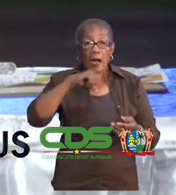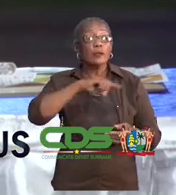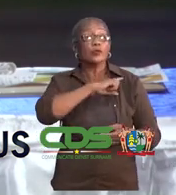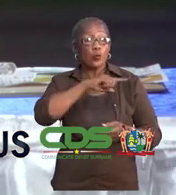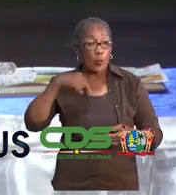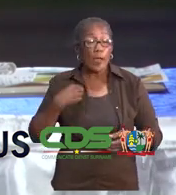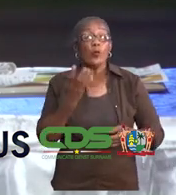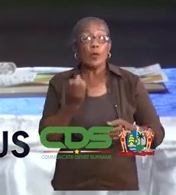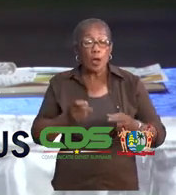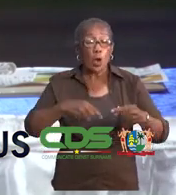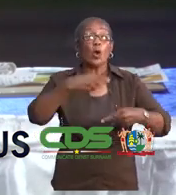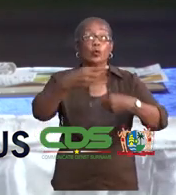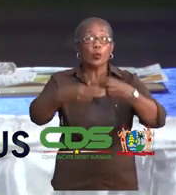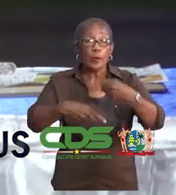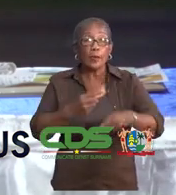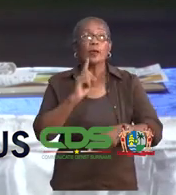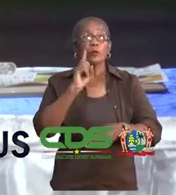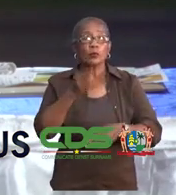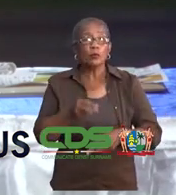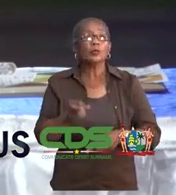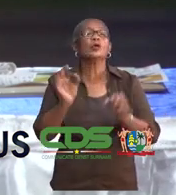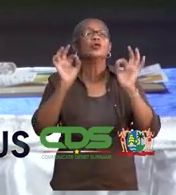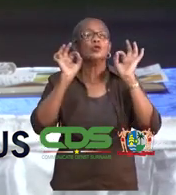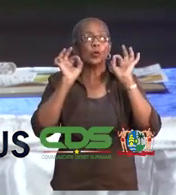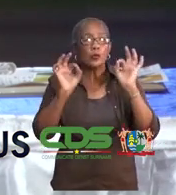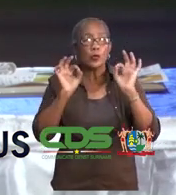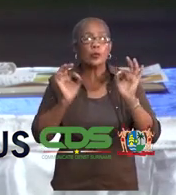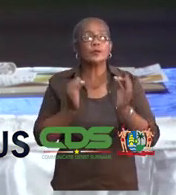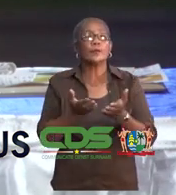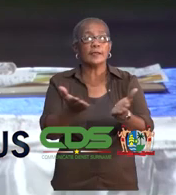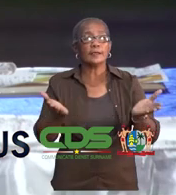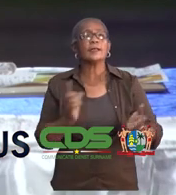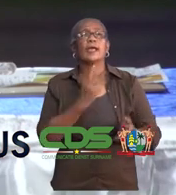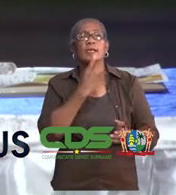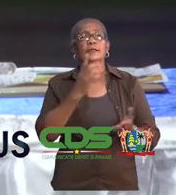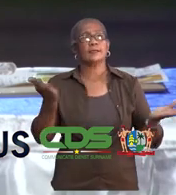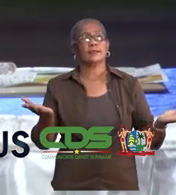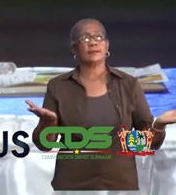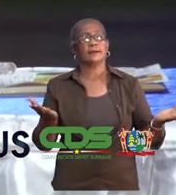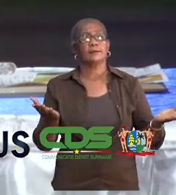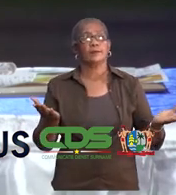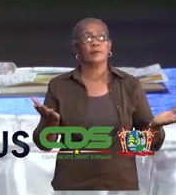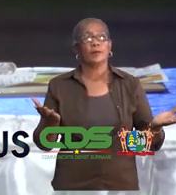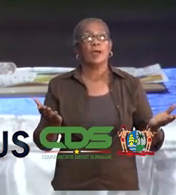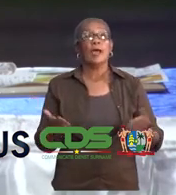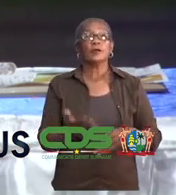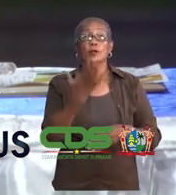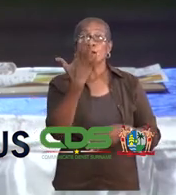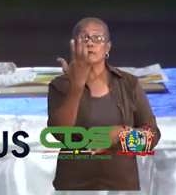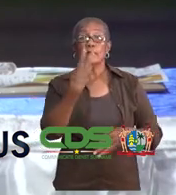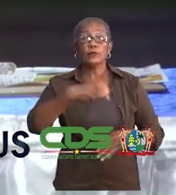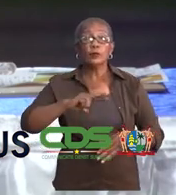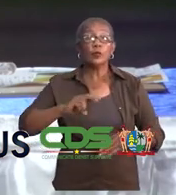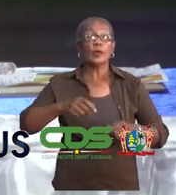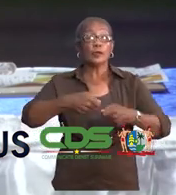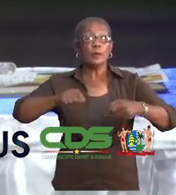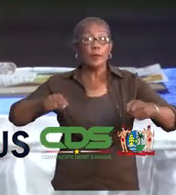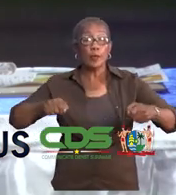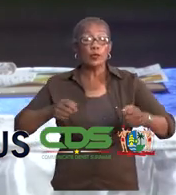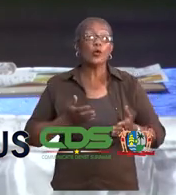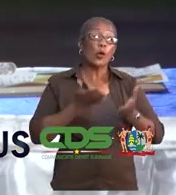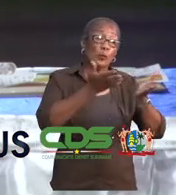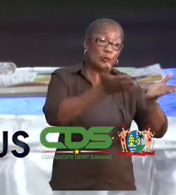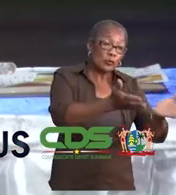willen creëren, dan moeten we serieus bezig zijn. Dat is één. Er zullen 25 miljoen bezoekers zijn. Dat